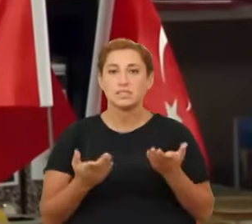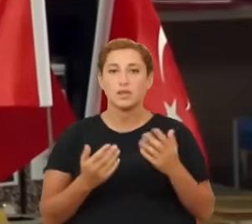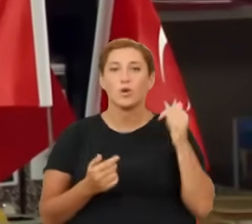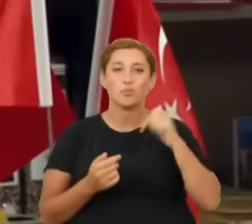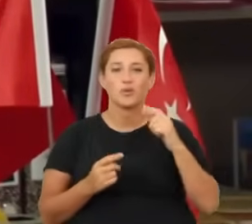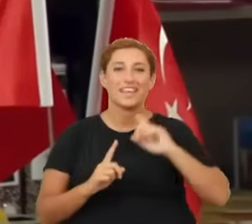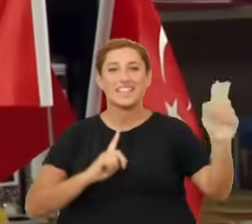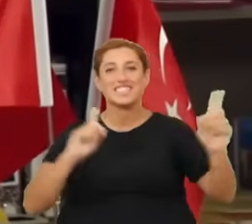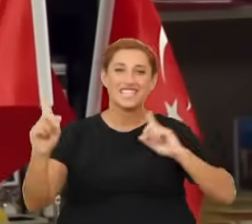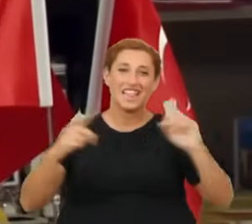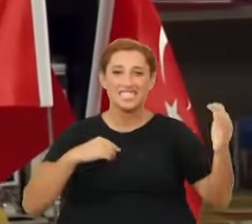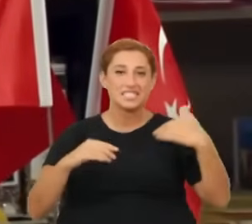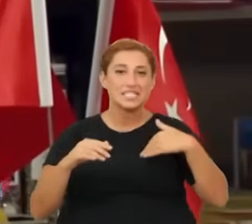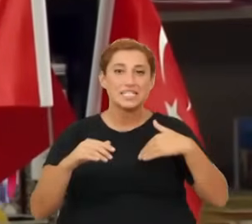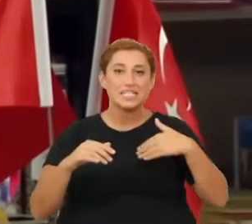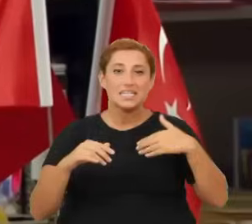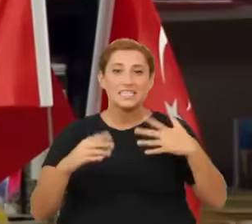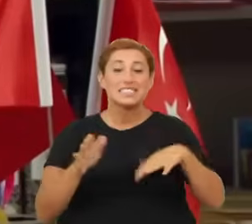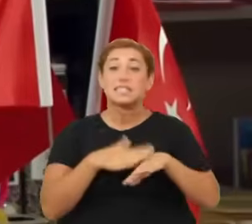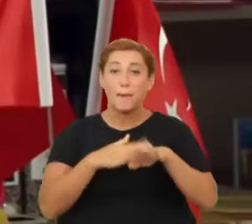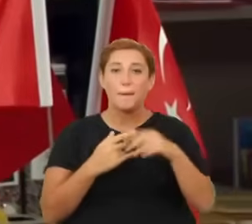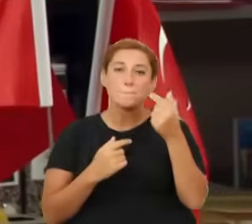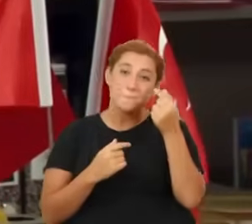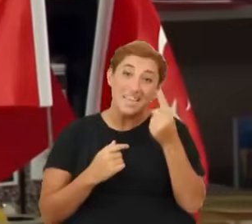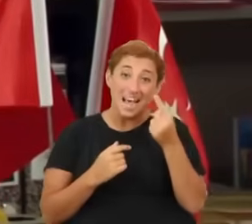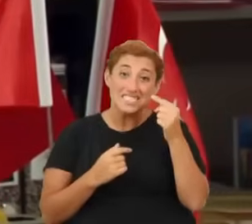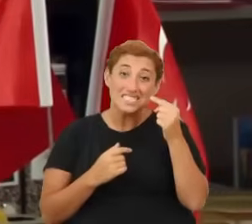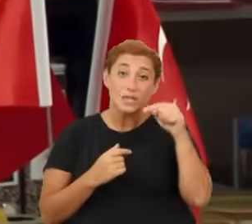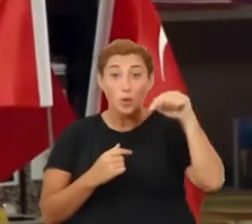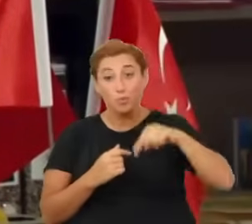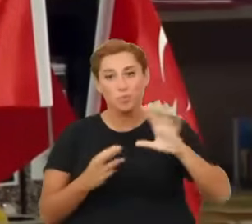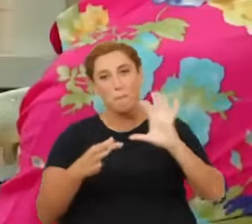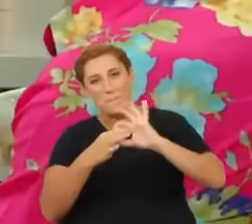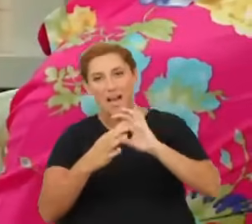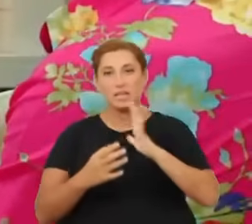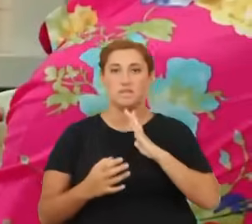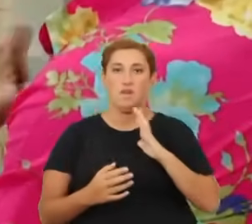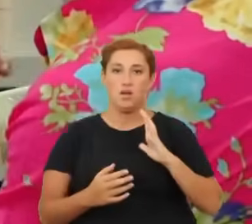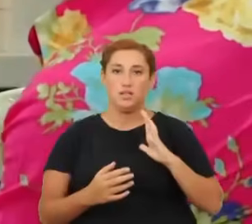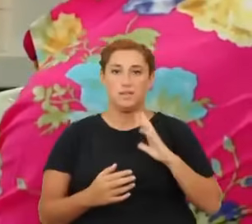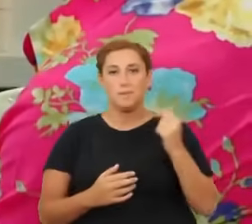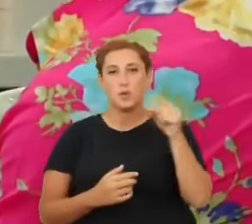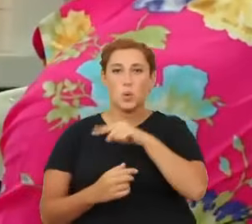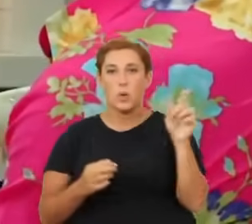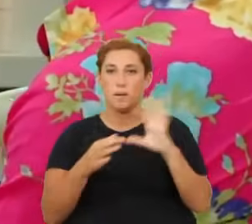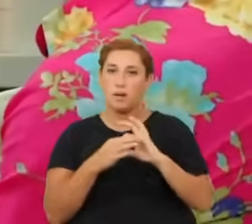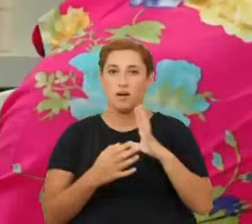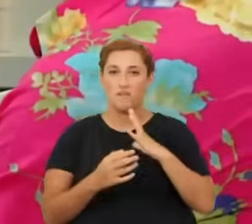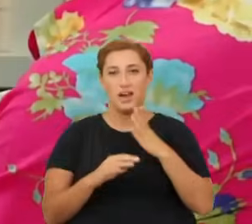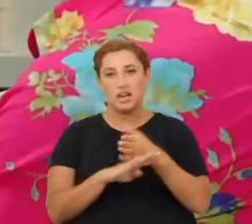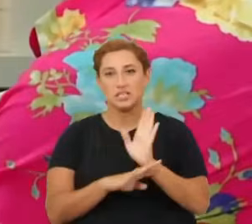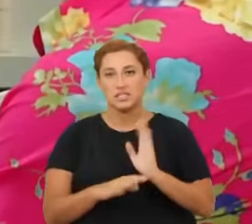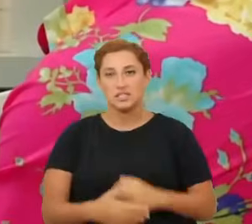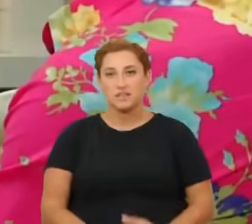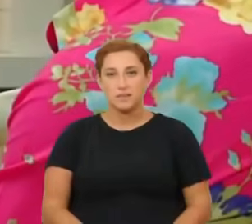Aslında bu gidişlerimin sebebi de biraz aslında buraya dayanıyor. Biraz onunla alakalı